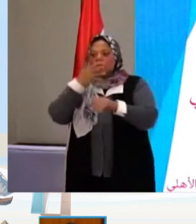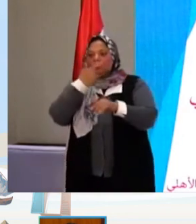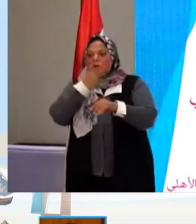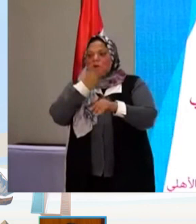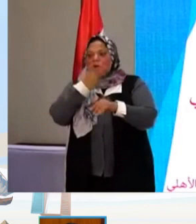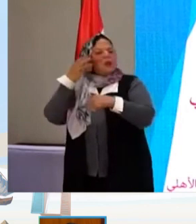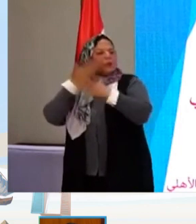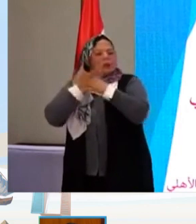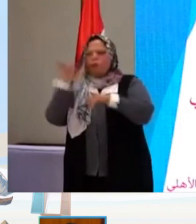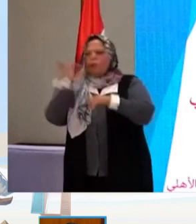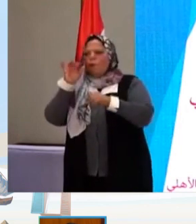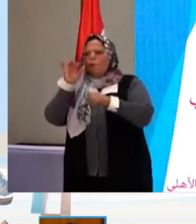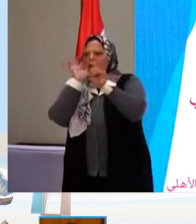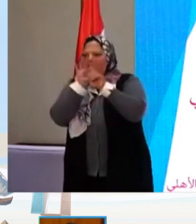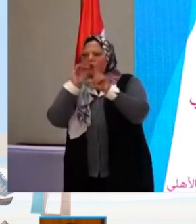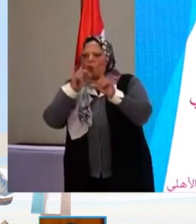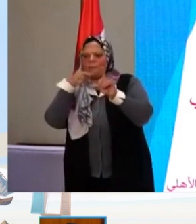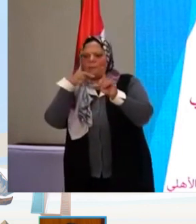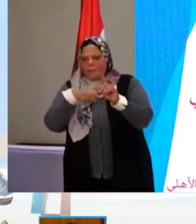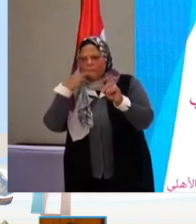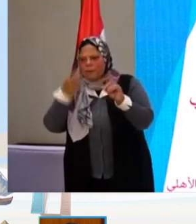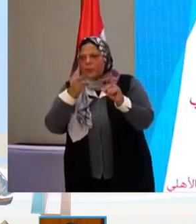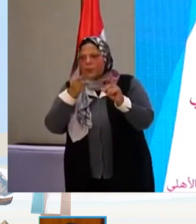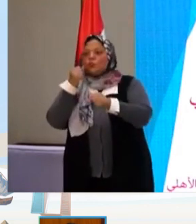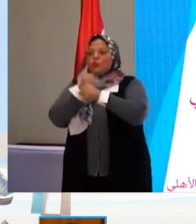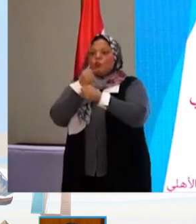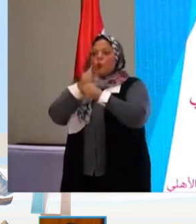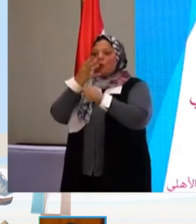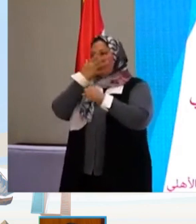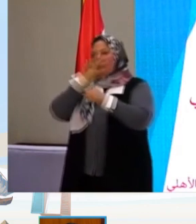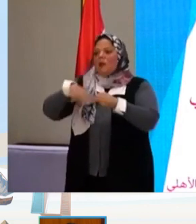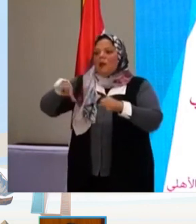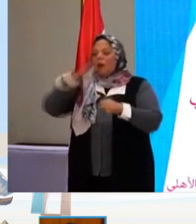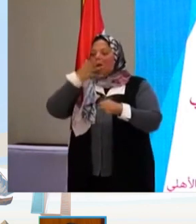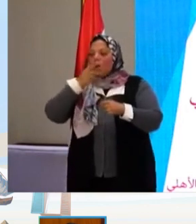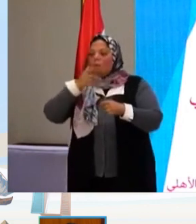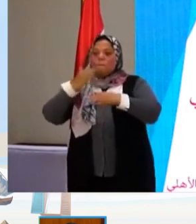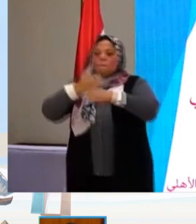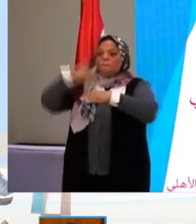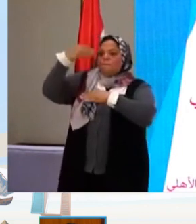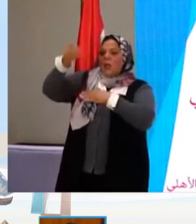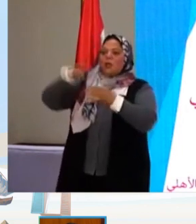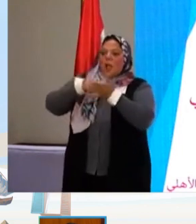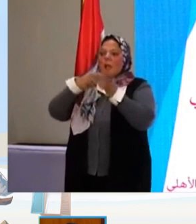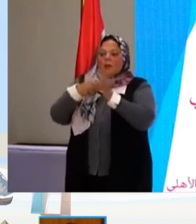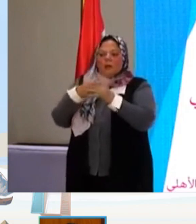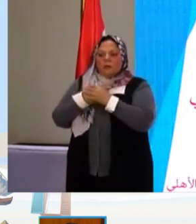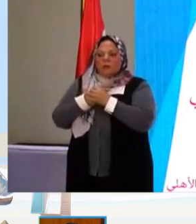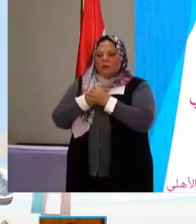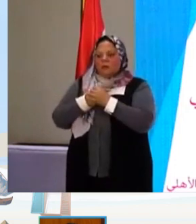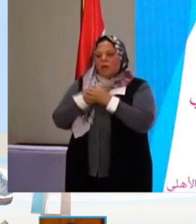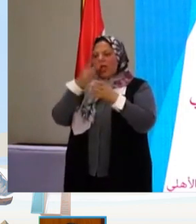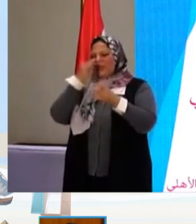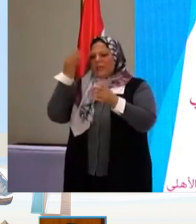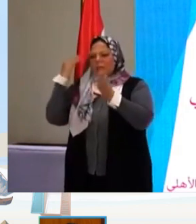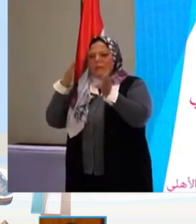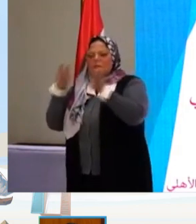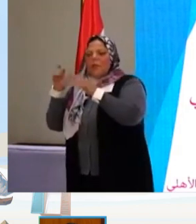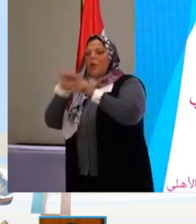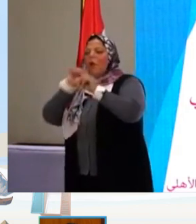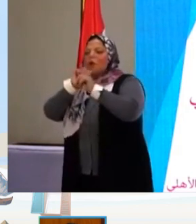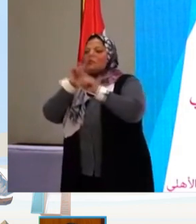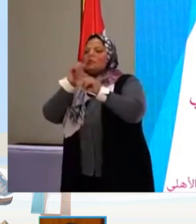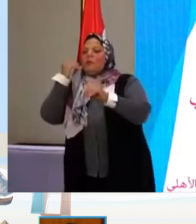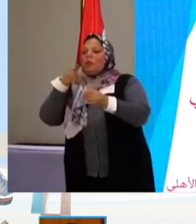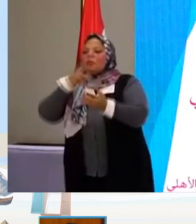للجمعيات لمؤسسات مختلفه ان هي مش قادره ان هي توفق اوضاعها. فالموضوع مش تعسيف على الفاضي، مش قيود بتفرض على هذه